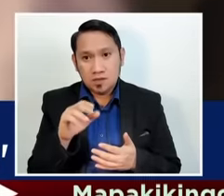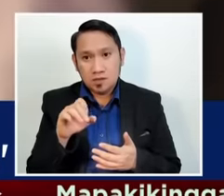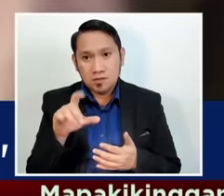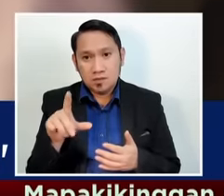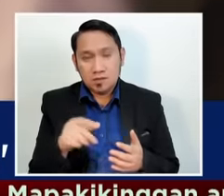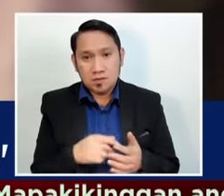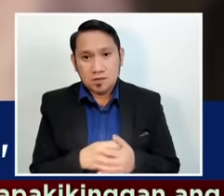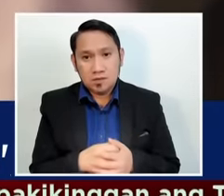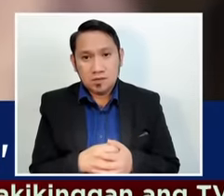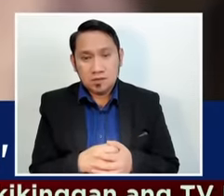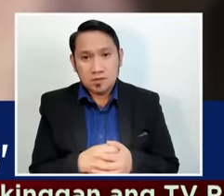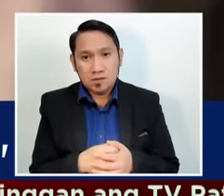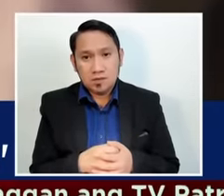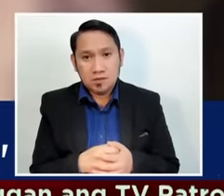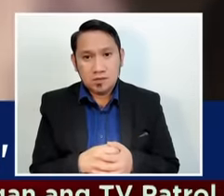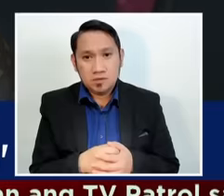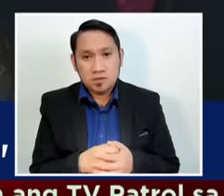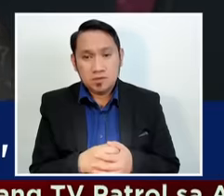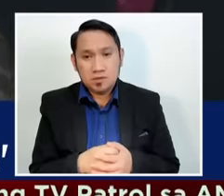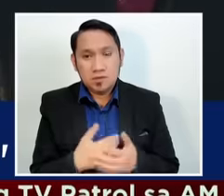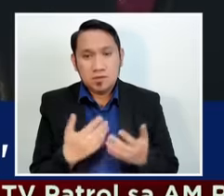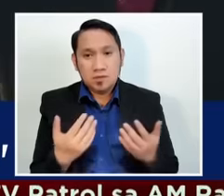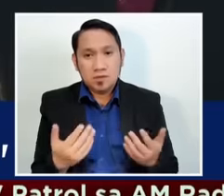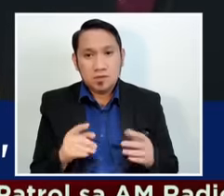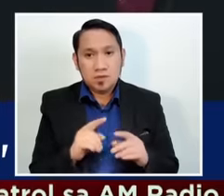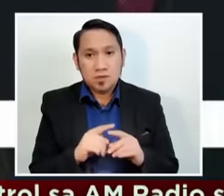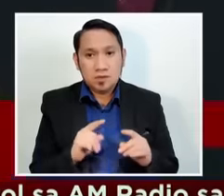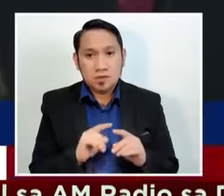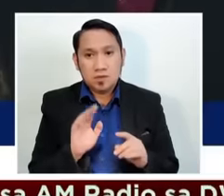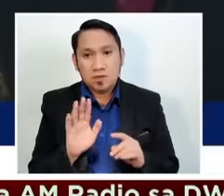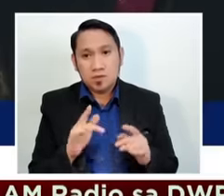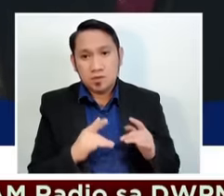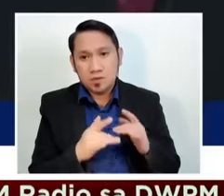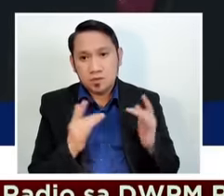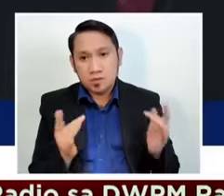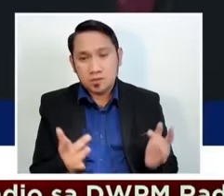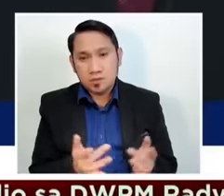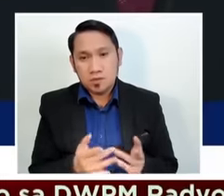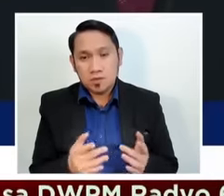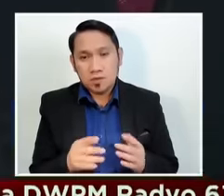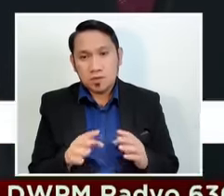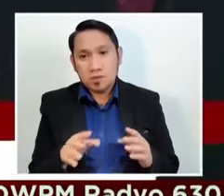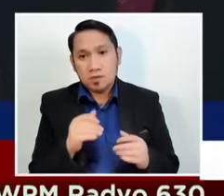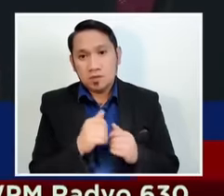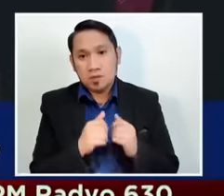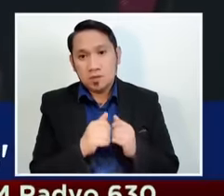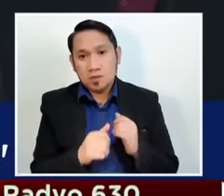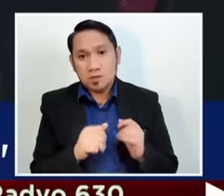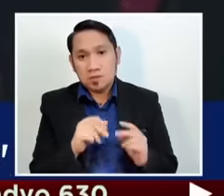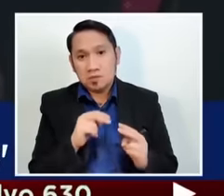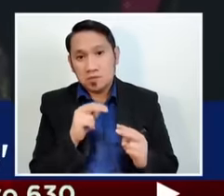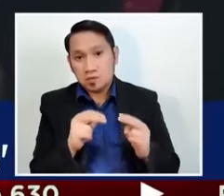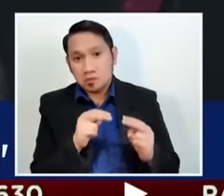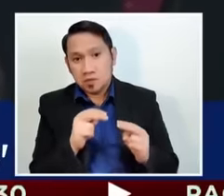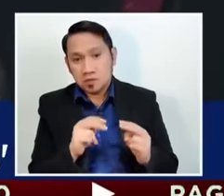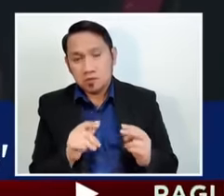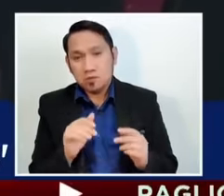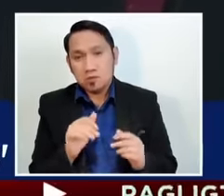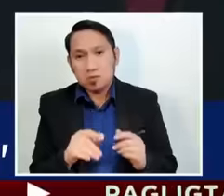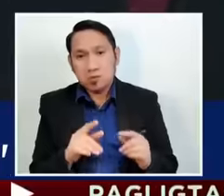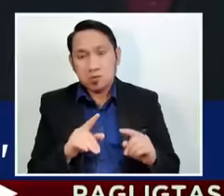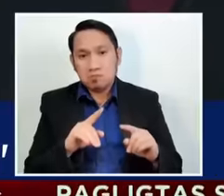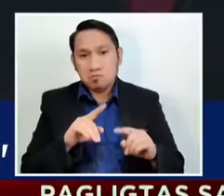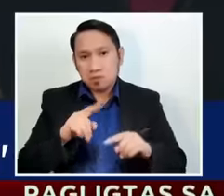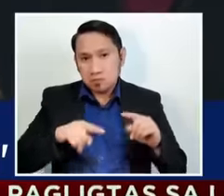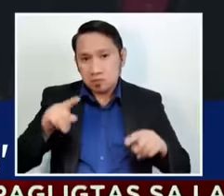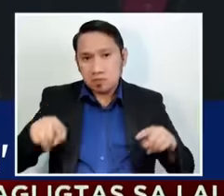kasi sobrang iba yung puso nila. Pag sinabing nasa spectrum, hindi iisa lang eh. Parang it's a very, very